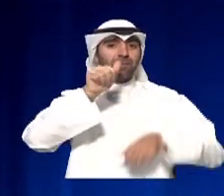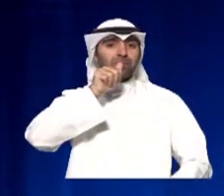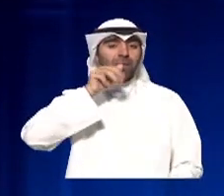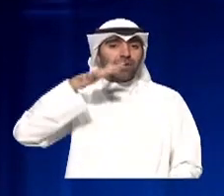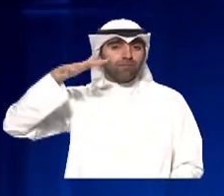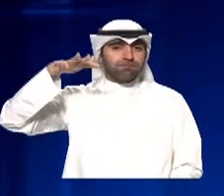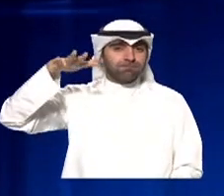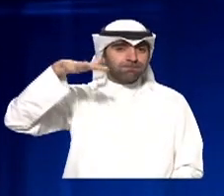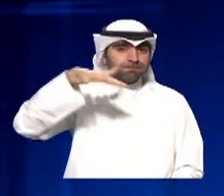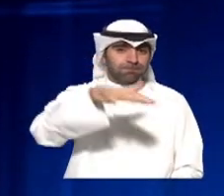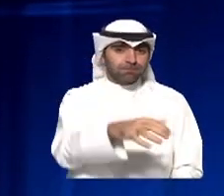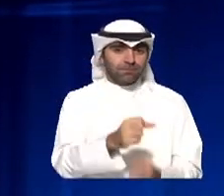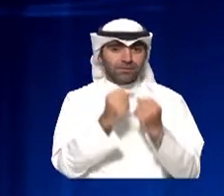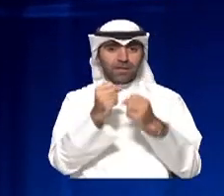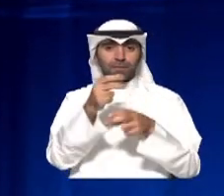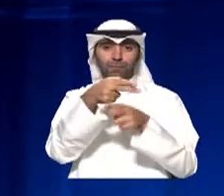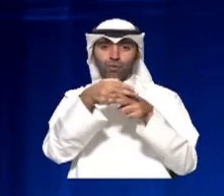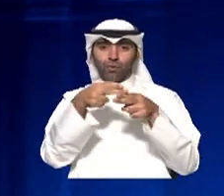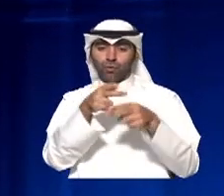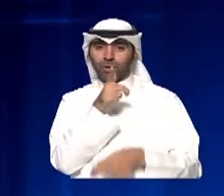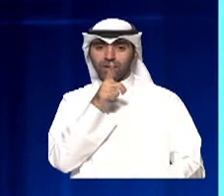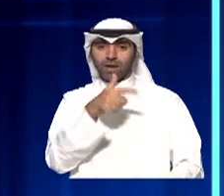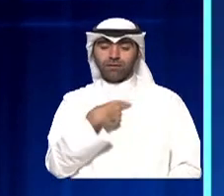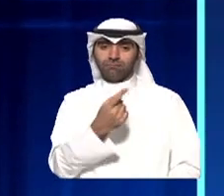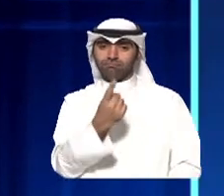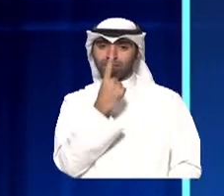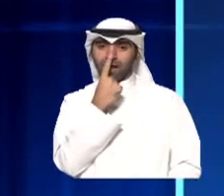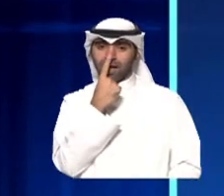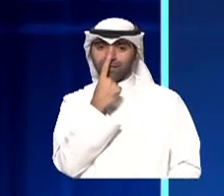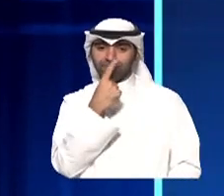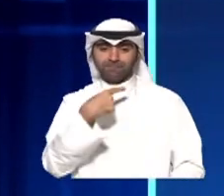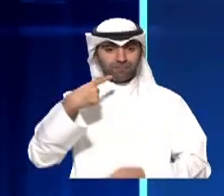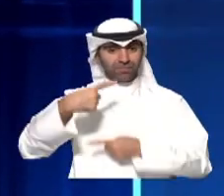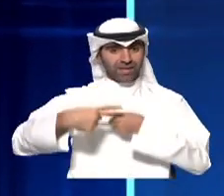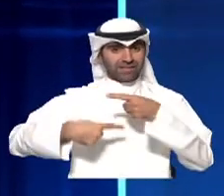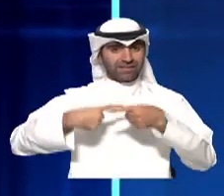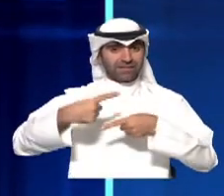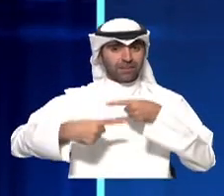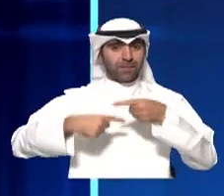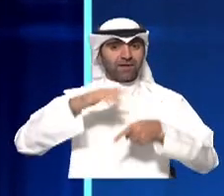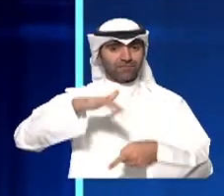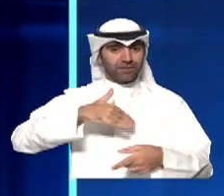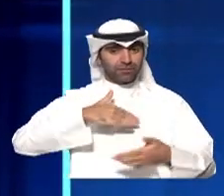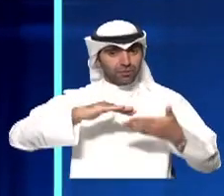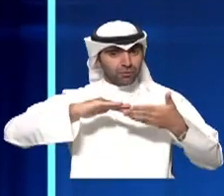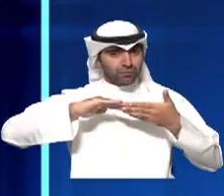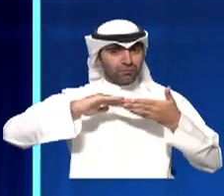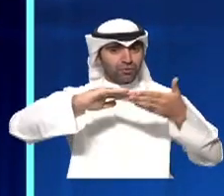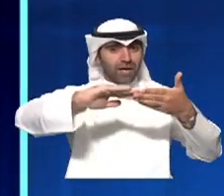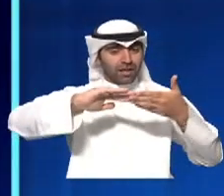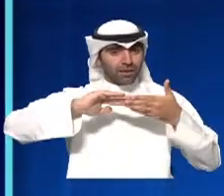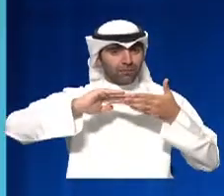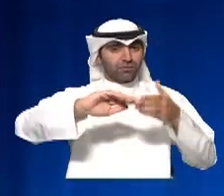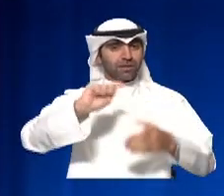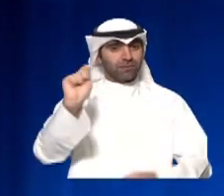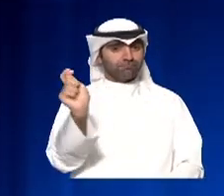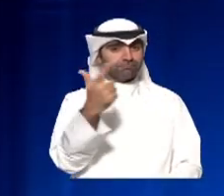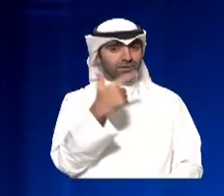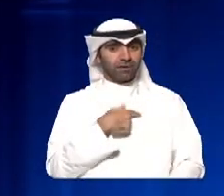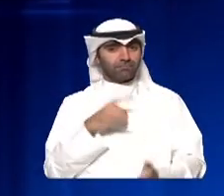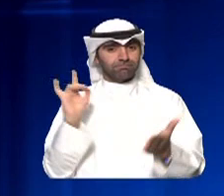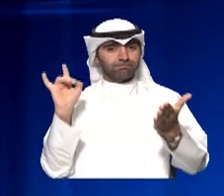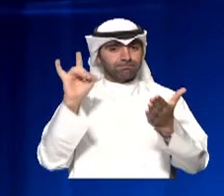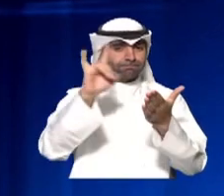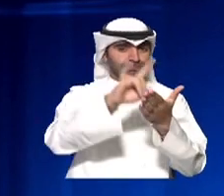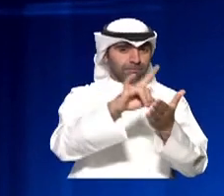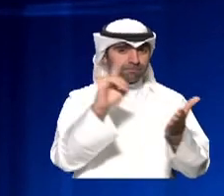الجائحة وتلبية كل المتطلبات والاحتياجات الأساسية التي تحتاجها في هذه الظروف. جاء ذلك في الاتصال